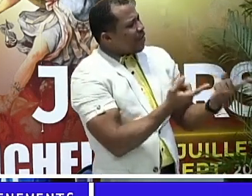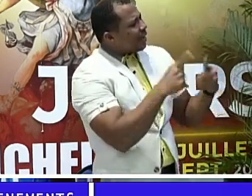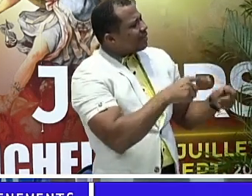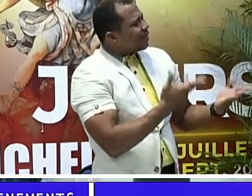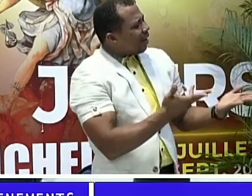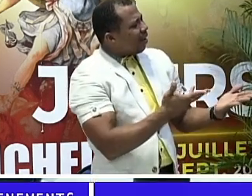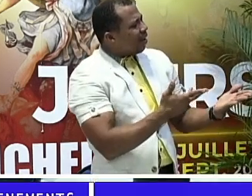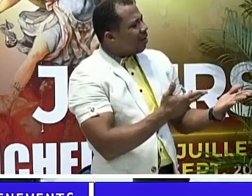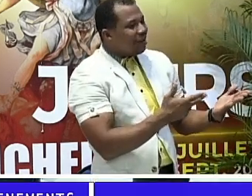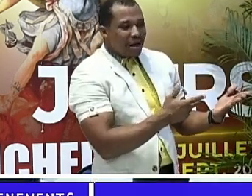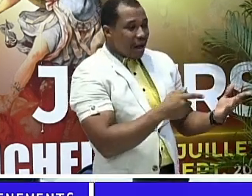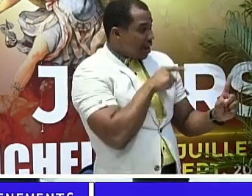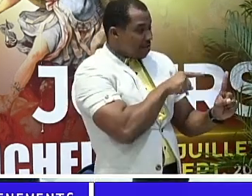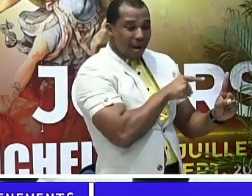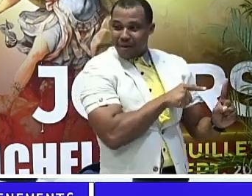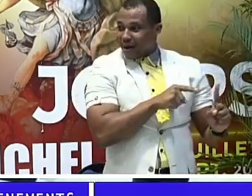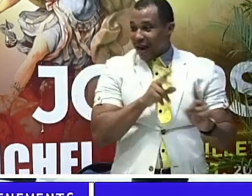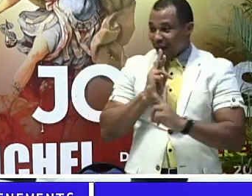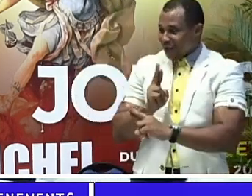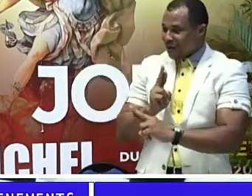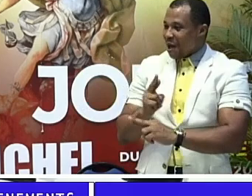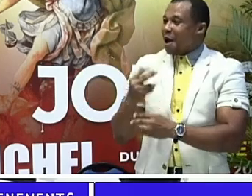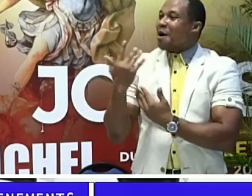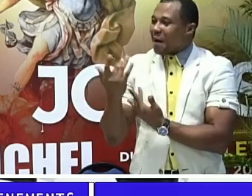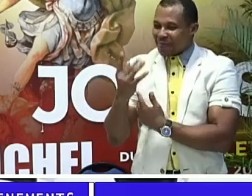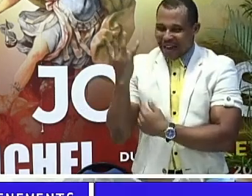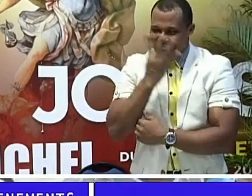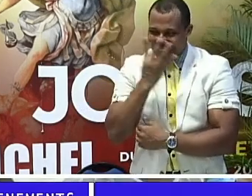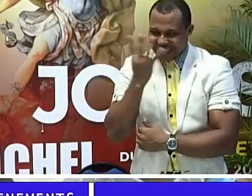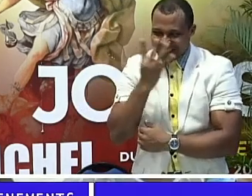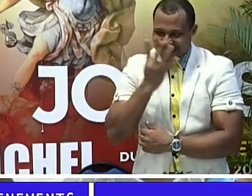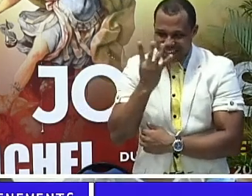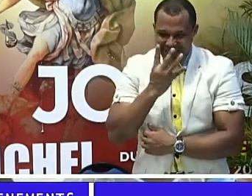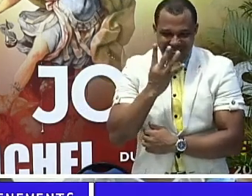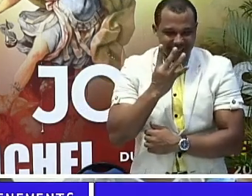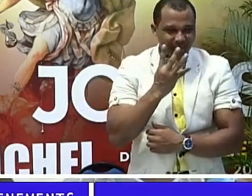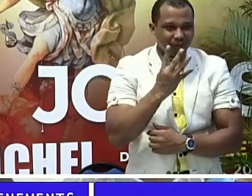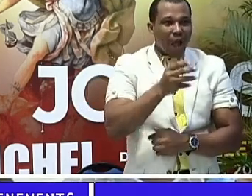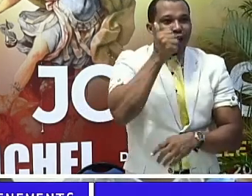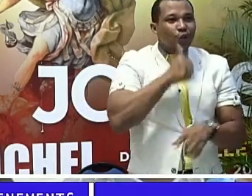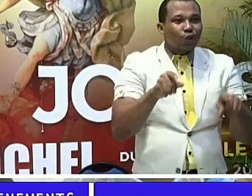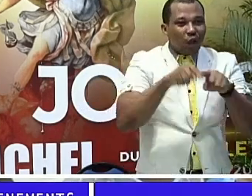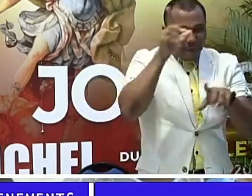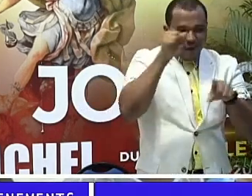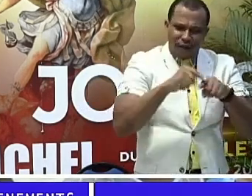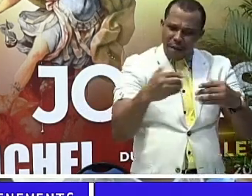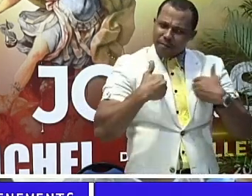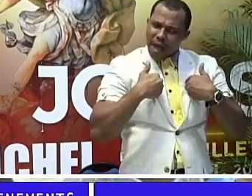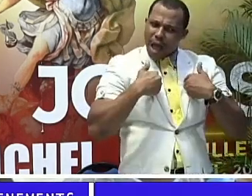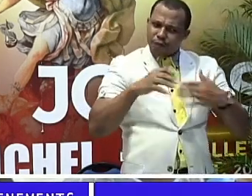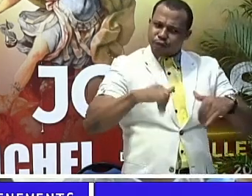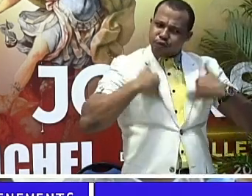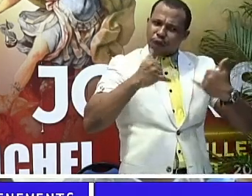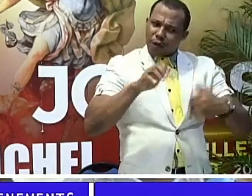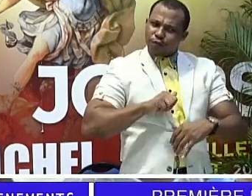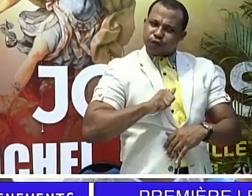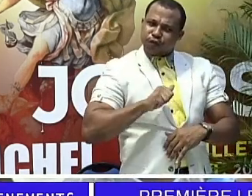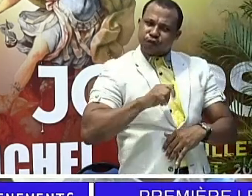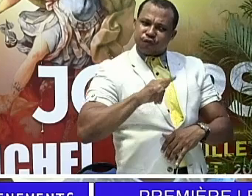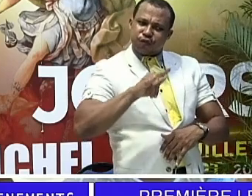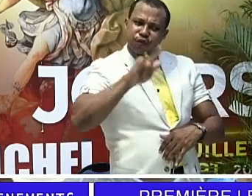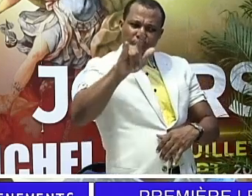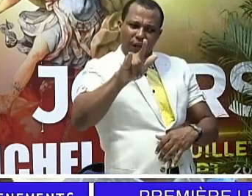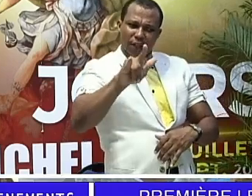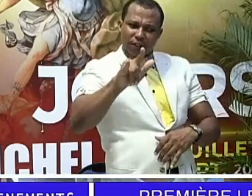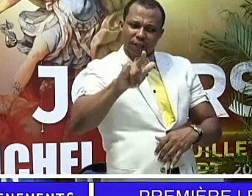que ça mieux. Il y a des gens qui sont là, des jeunes qui sont là, qui partent à la résidence. Les arrivés, ils demandent de